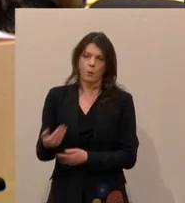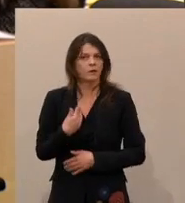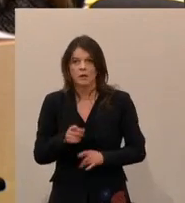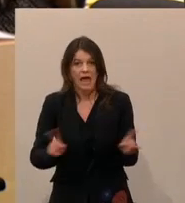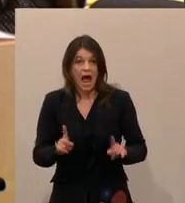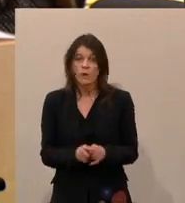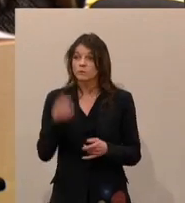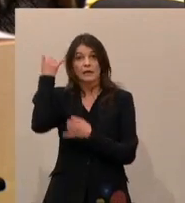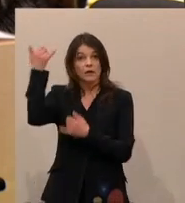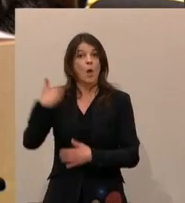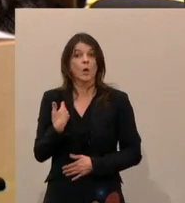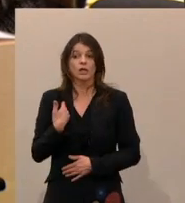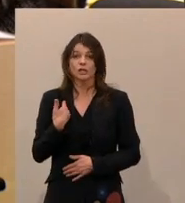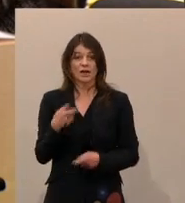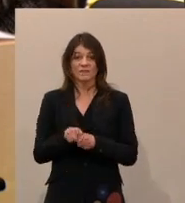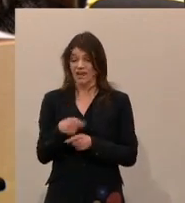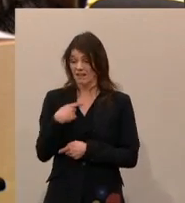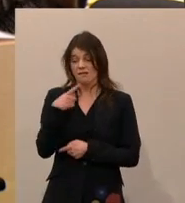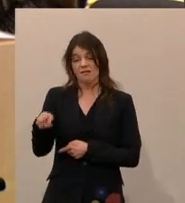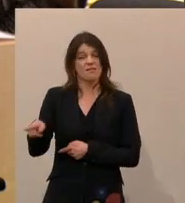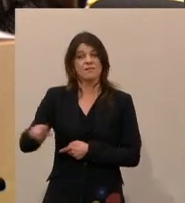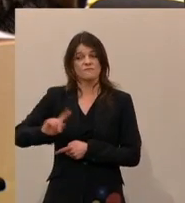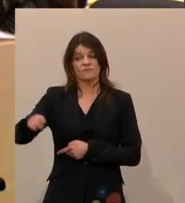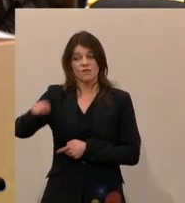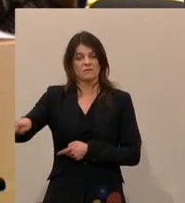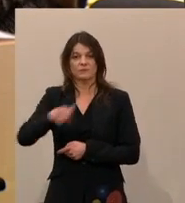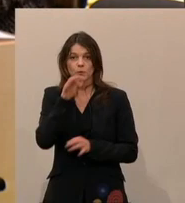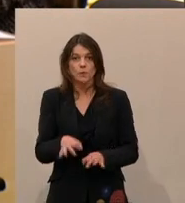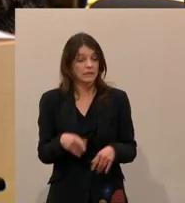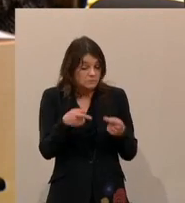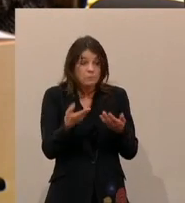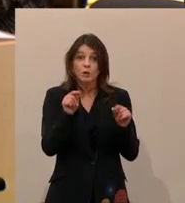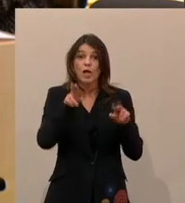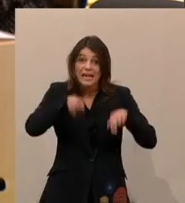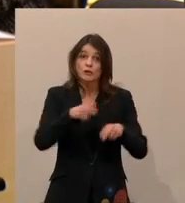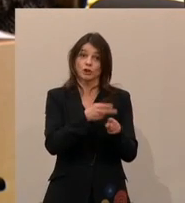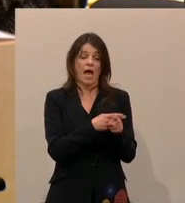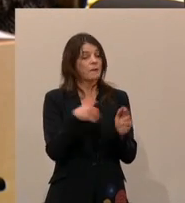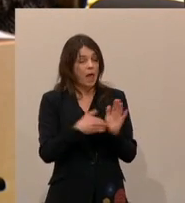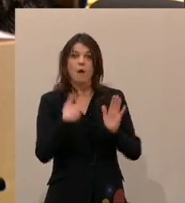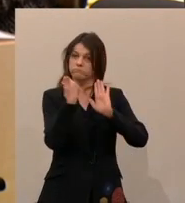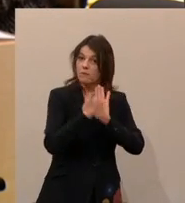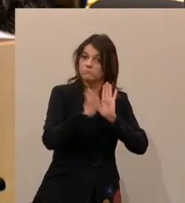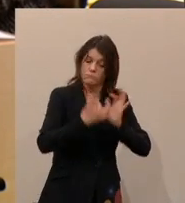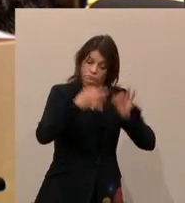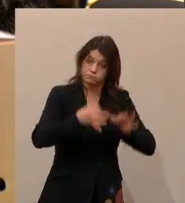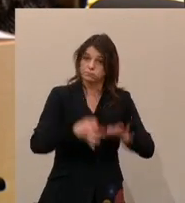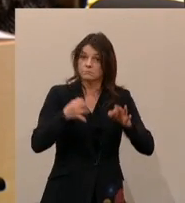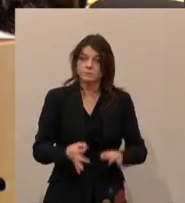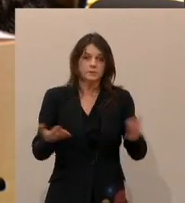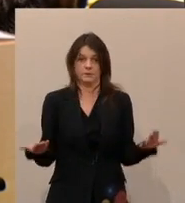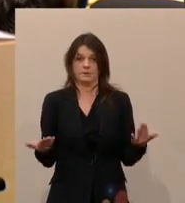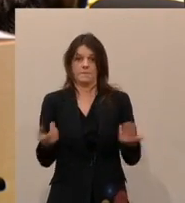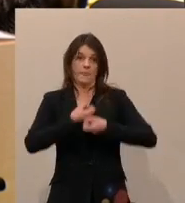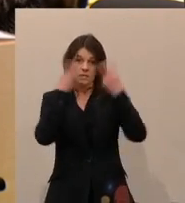nicht um ideologische Bunzierungen. Das ist Rechtsstaatlichkeit, wenn es um Fakten geht und wenn es um Tatsachen geht. Und das ist